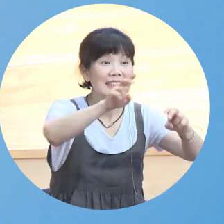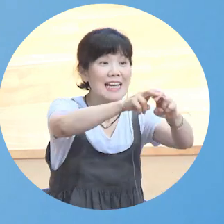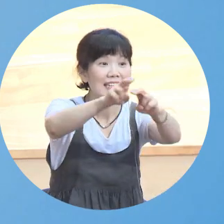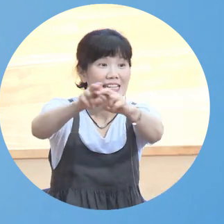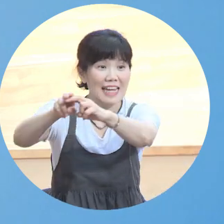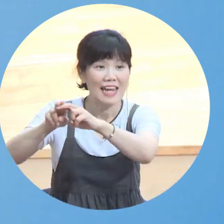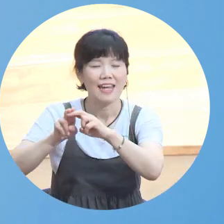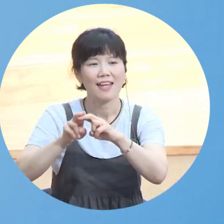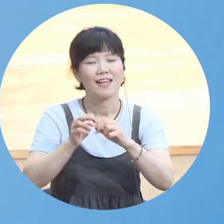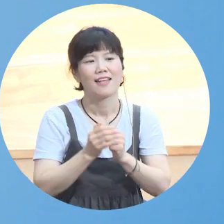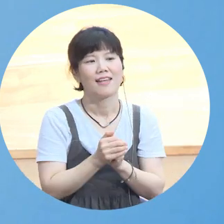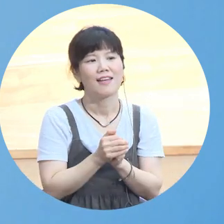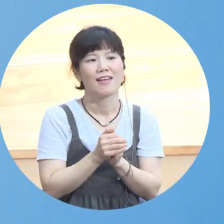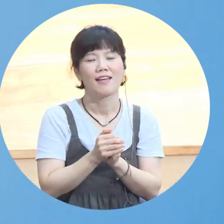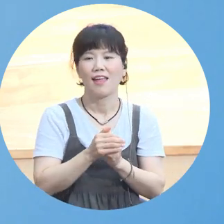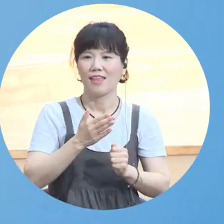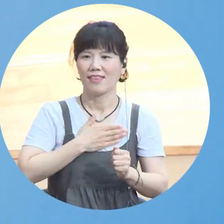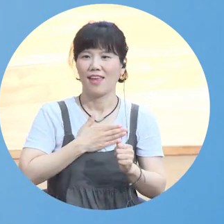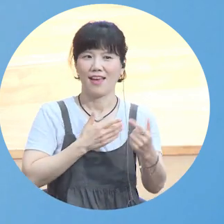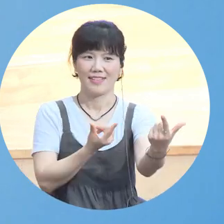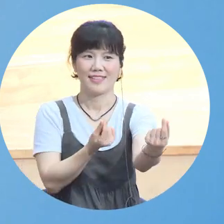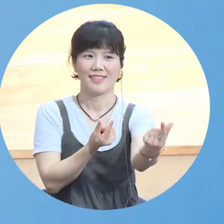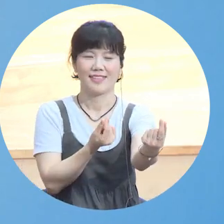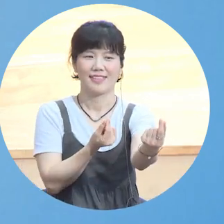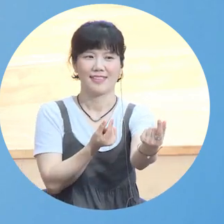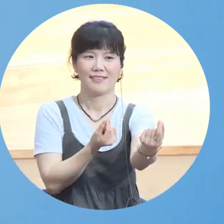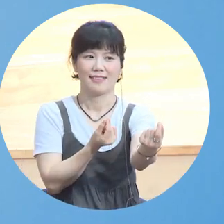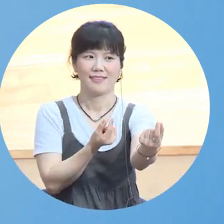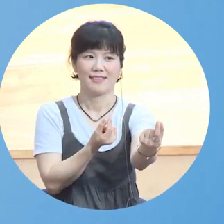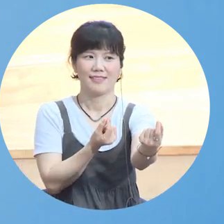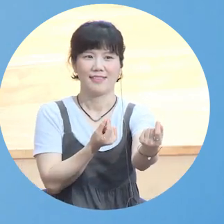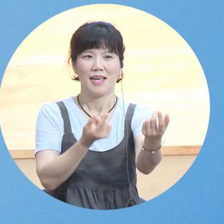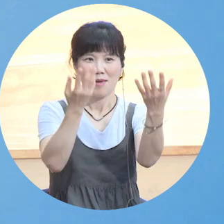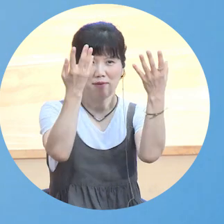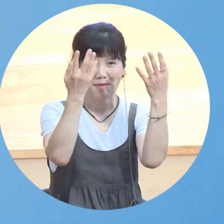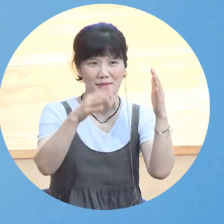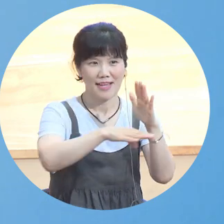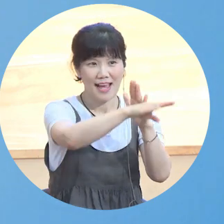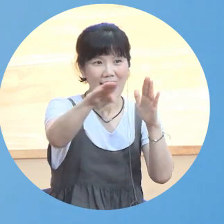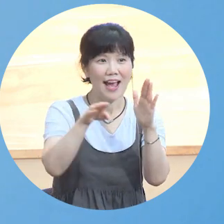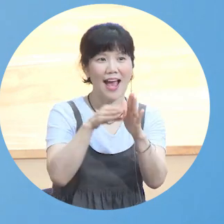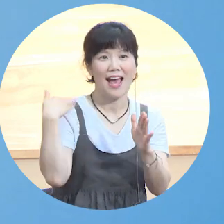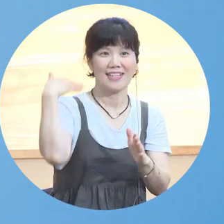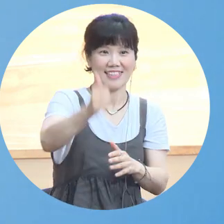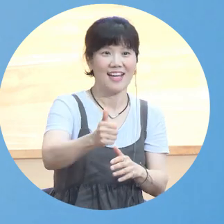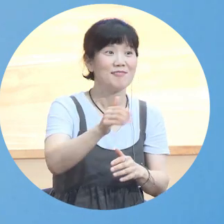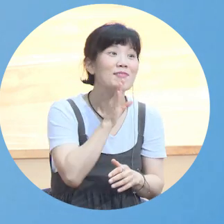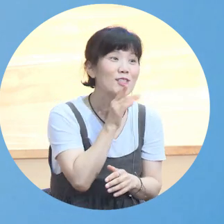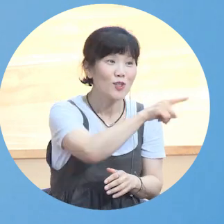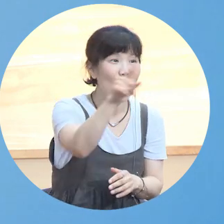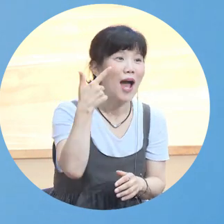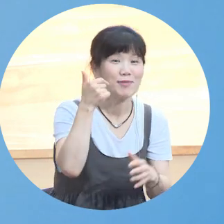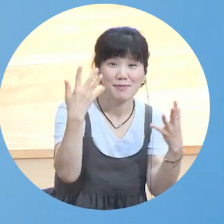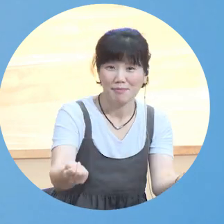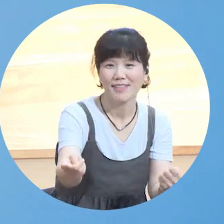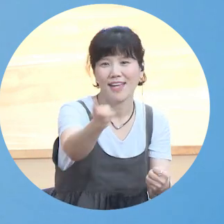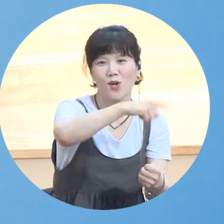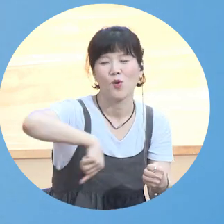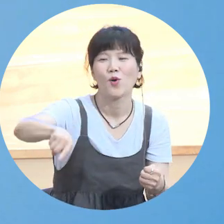저를 비롯해서 많은 가장들이 있습니다 아버지들이 있습니다 우리는 요